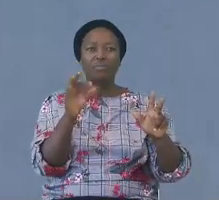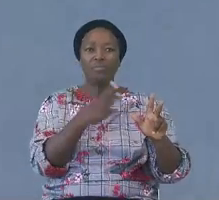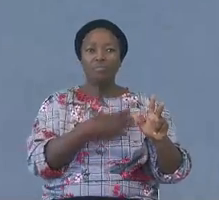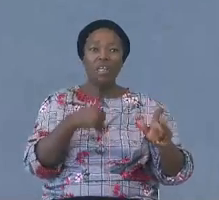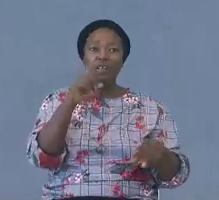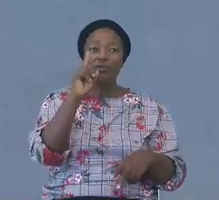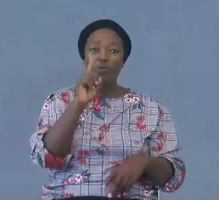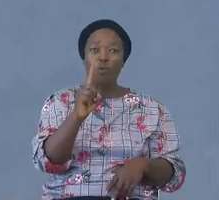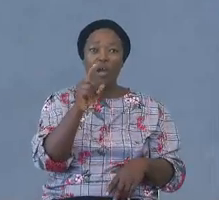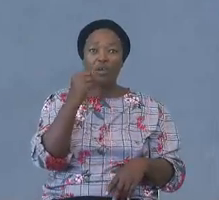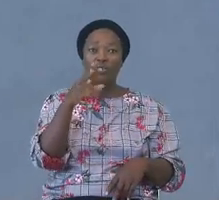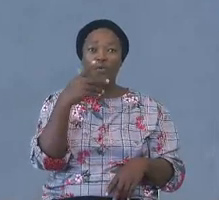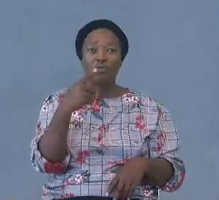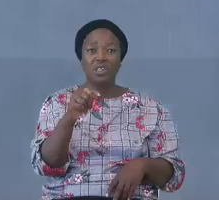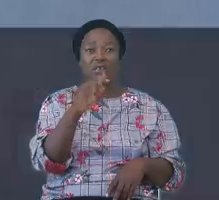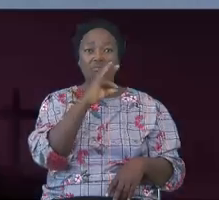23,